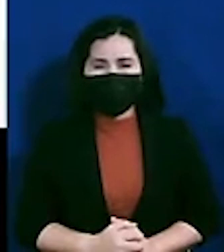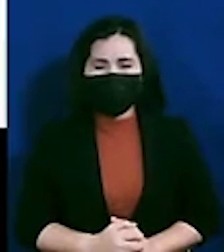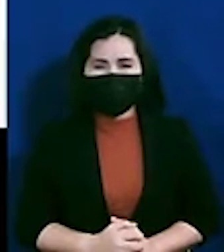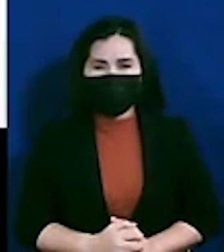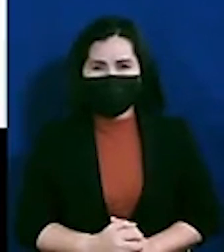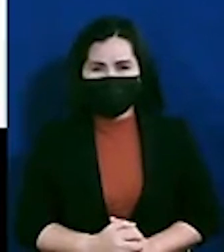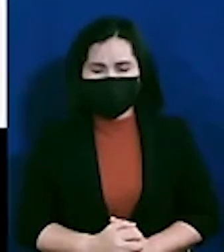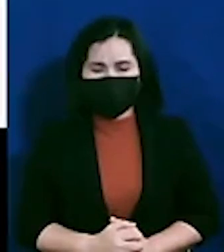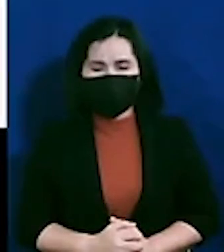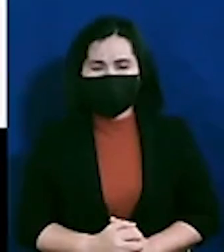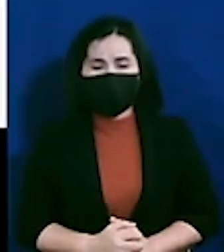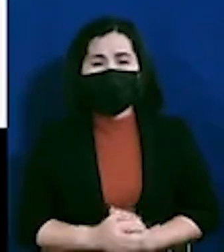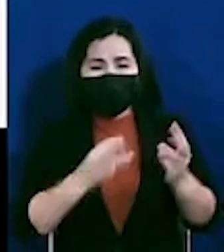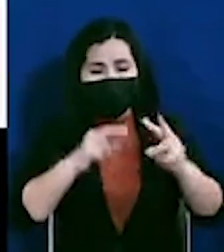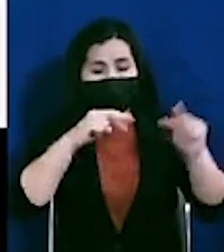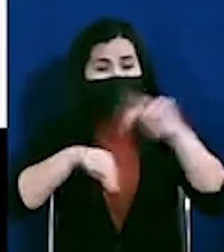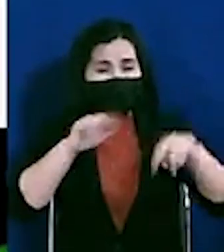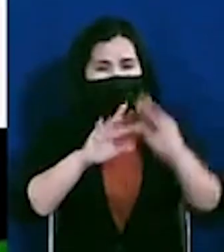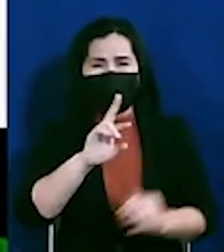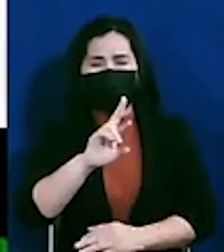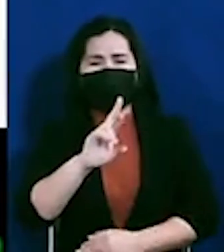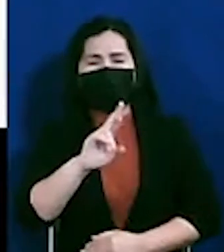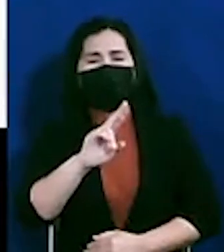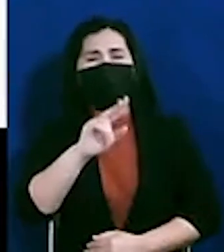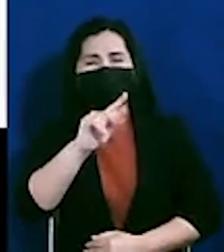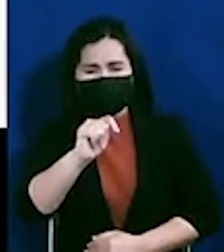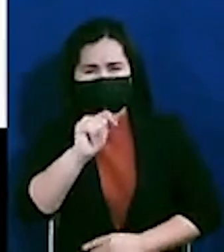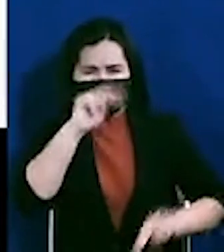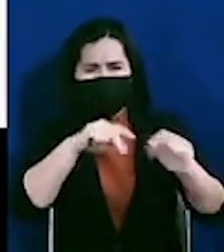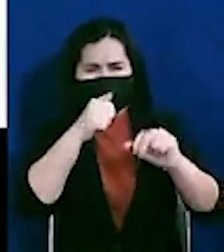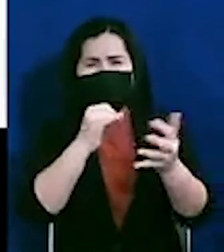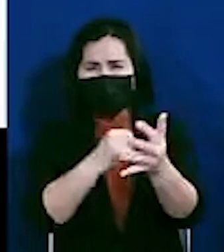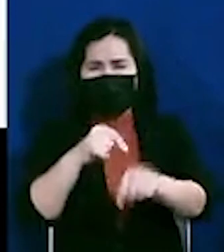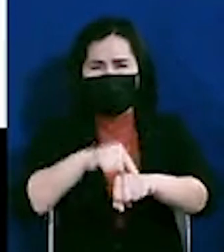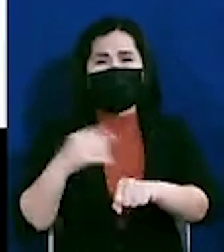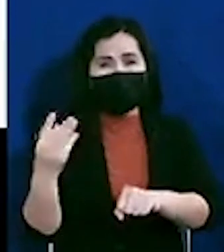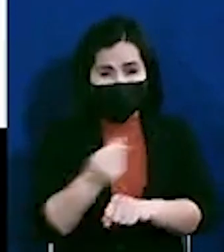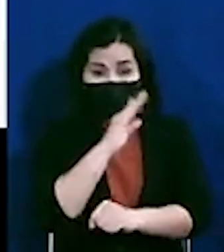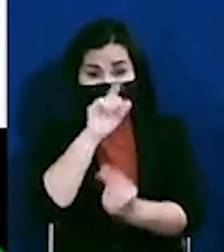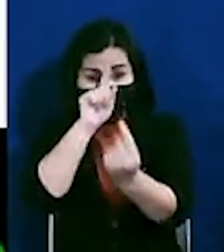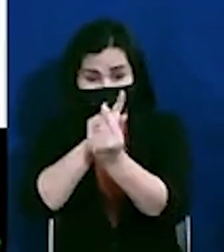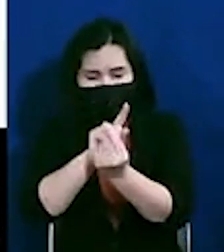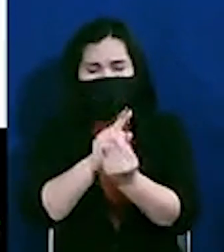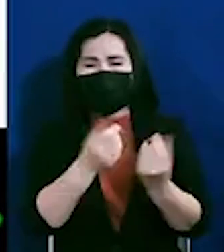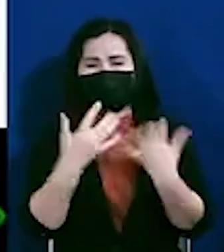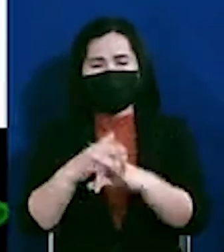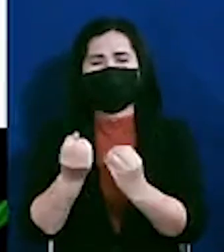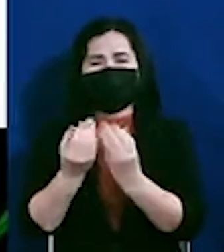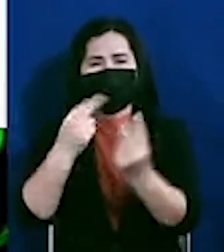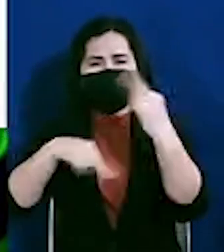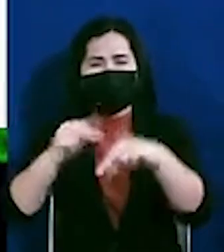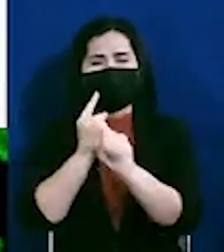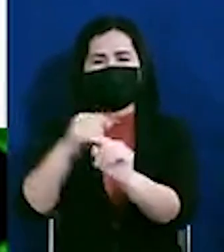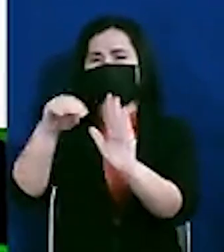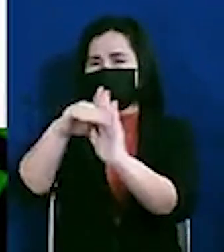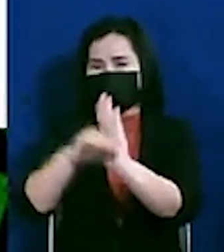ตรวจได้เจอได้ง่ายกว่าไปนั้นก็จะมีระบบครับในการที่จะจะเป็นผู้ป่วยโพลล์ itในการดำเนินการต่อไปนะ